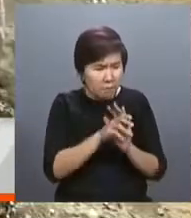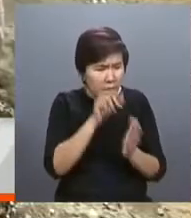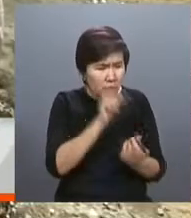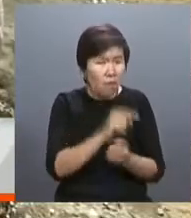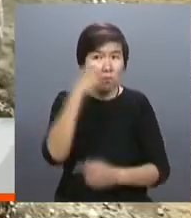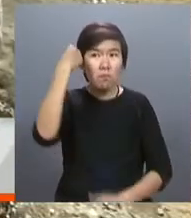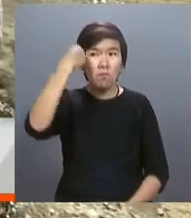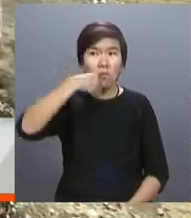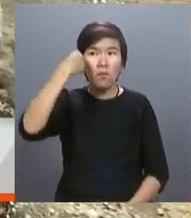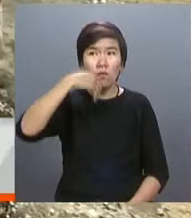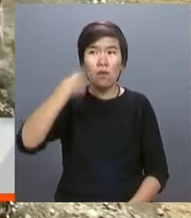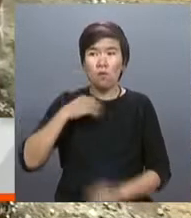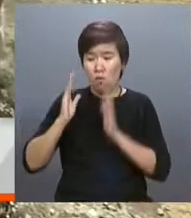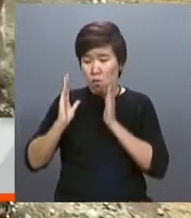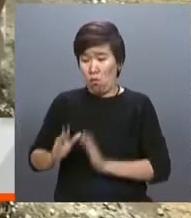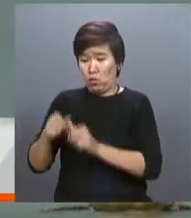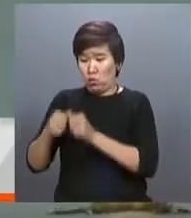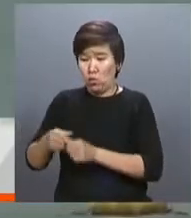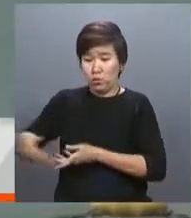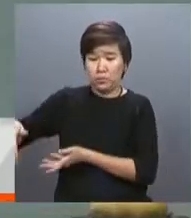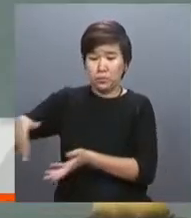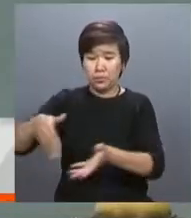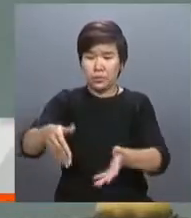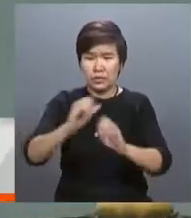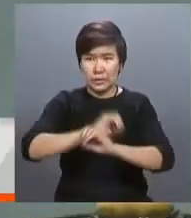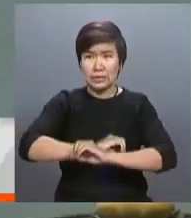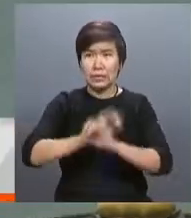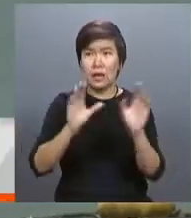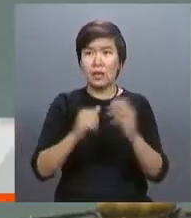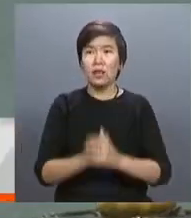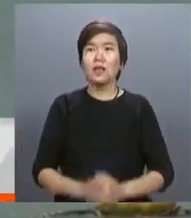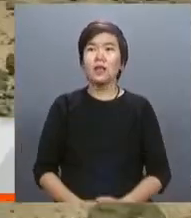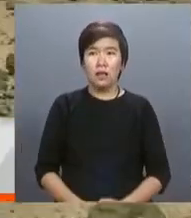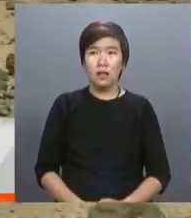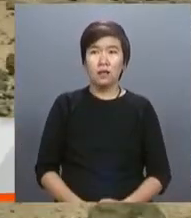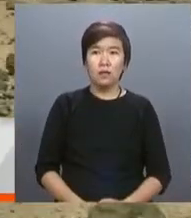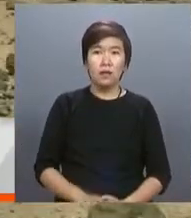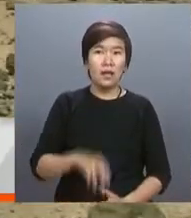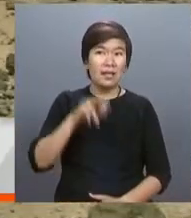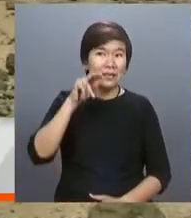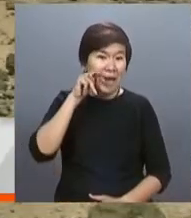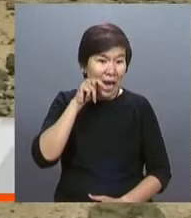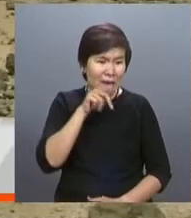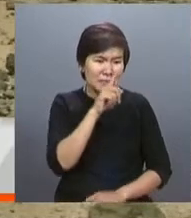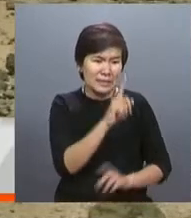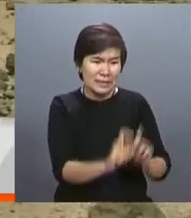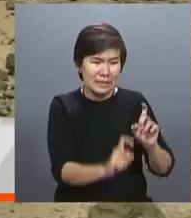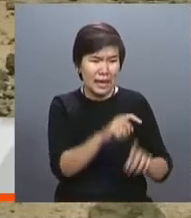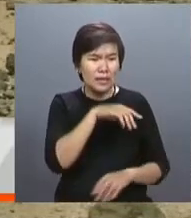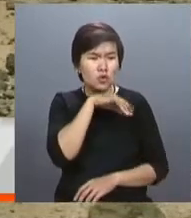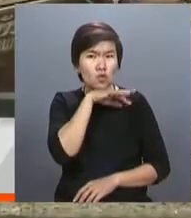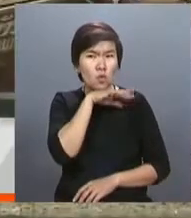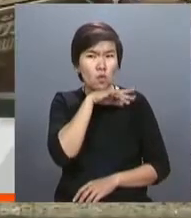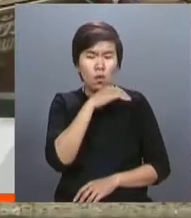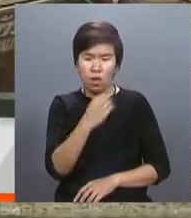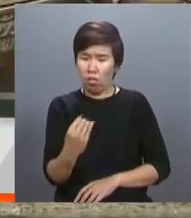ยวและผู้คนที่อาศัยบนเกาะแห่งนี้แต่ปริมาณน้ำเสียที่ถูกระบายมากกว่า 1,800 ลูกบาศก์เมตรต่อวันได้ส่งกลิ่น